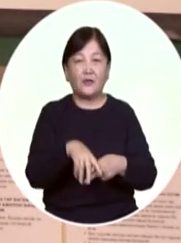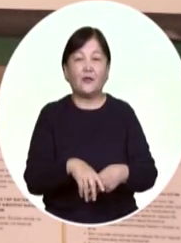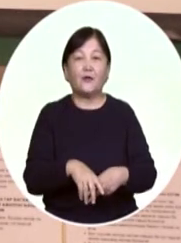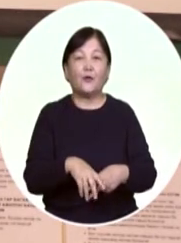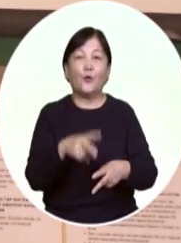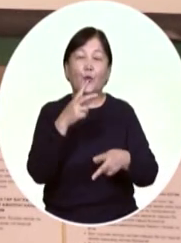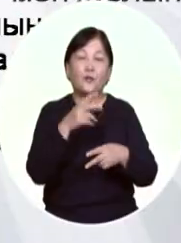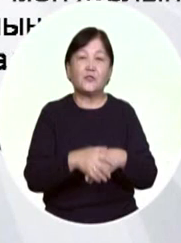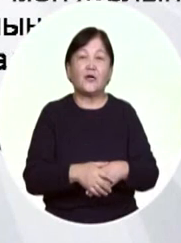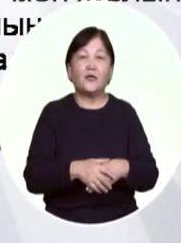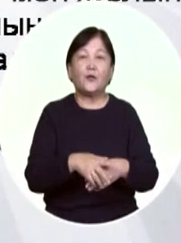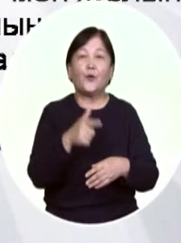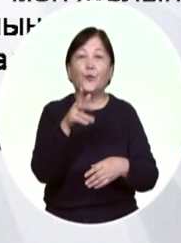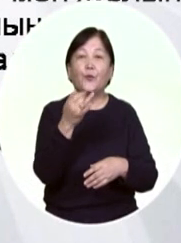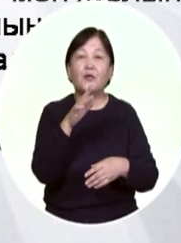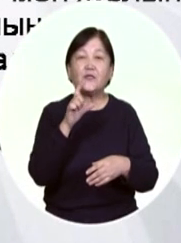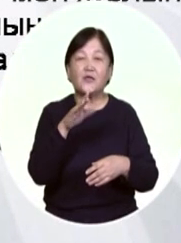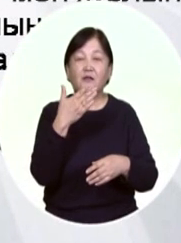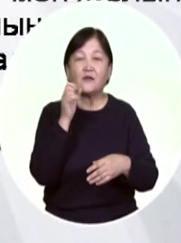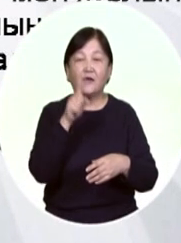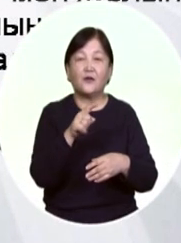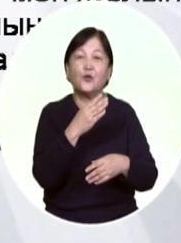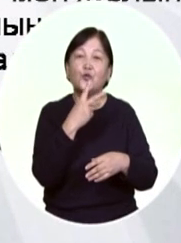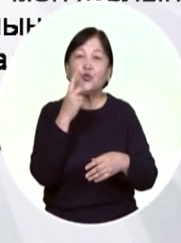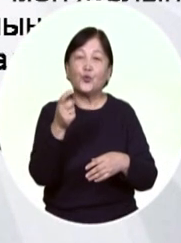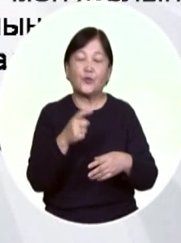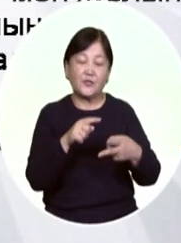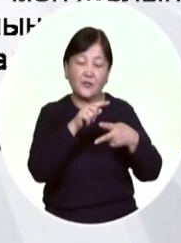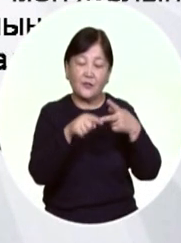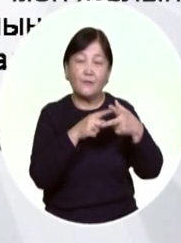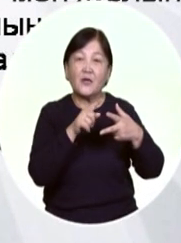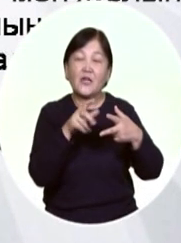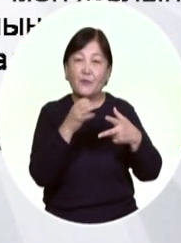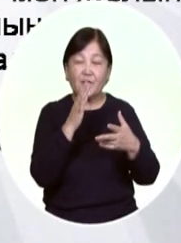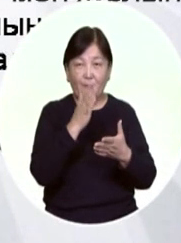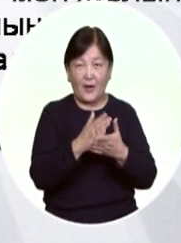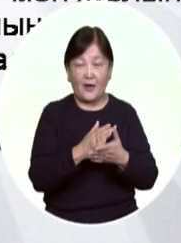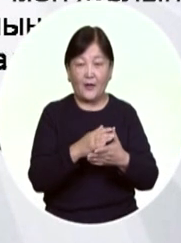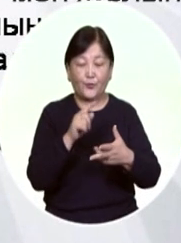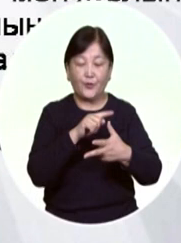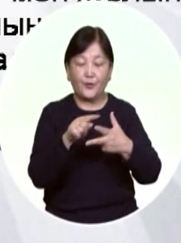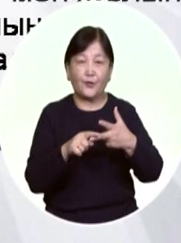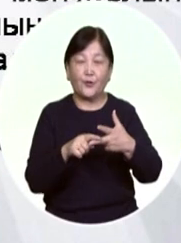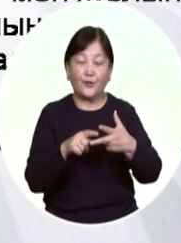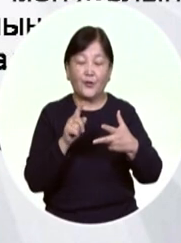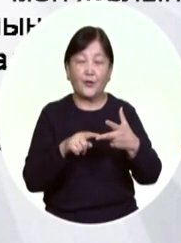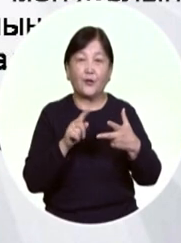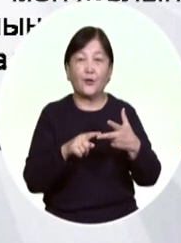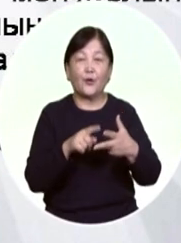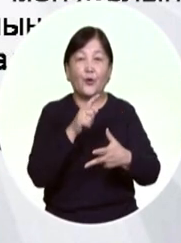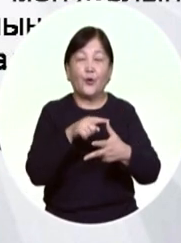гэж хуваарлсан байгаа. За тэгвэл бид нар энэ үндсэн хуулиар ямар эрх мэдлийг хожим? Хууль тогтоох дээд